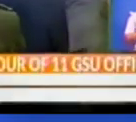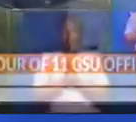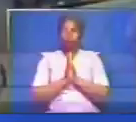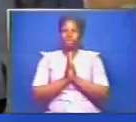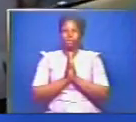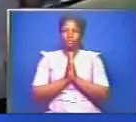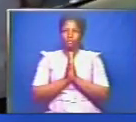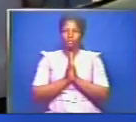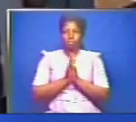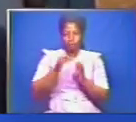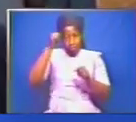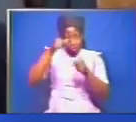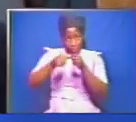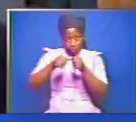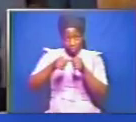Bwana